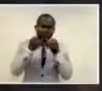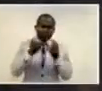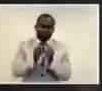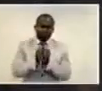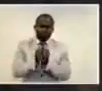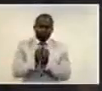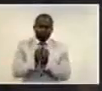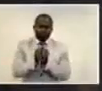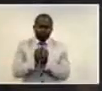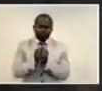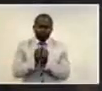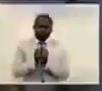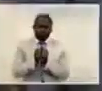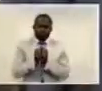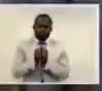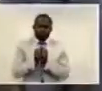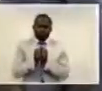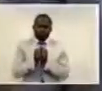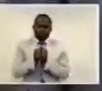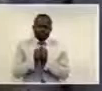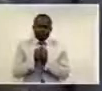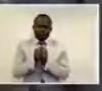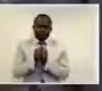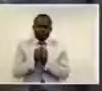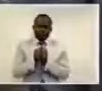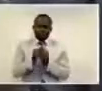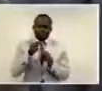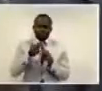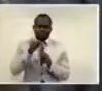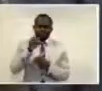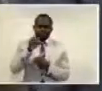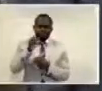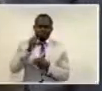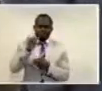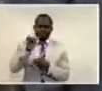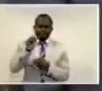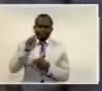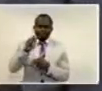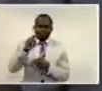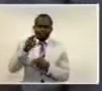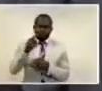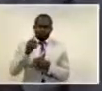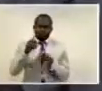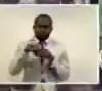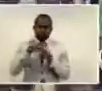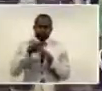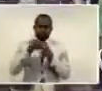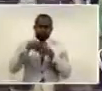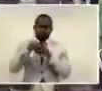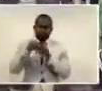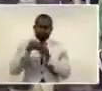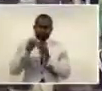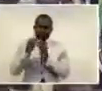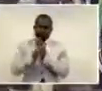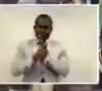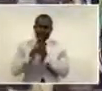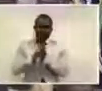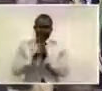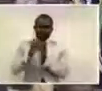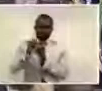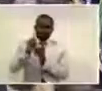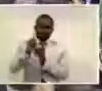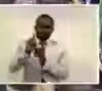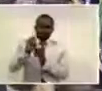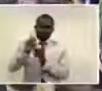murakoze perezida amazina yanjye banyita se imiryango Diodone habanturutse mu karere mu murenge wa